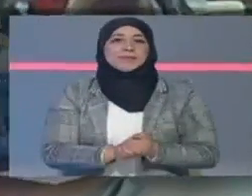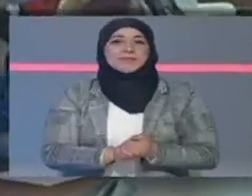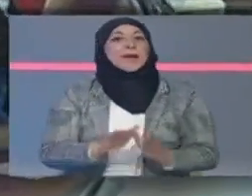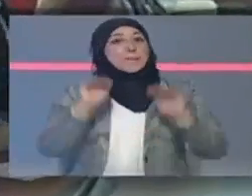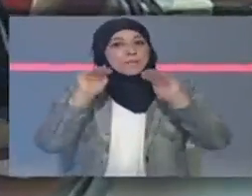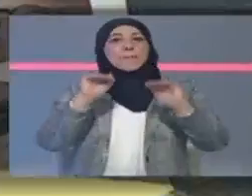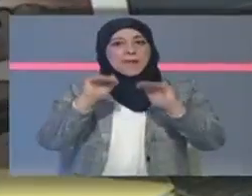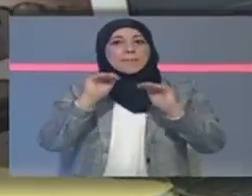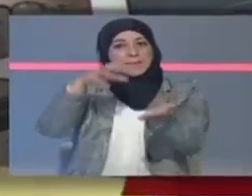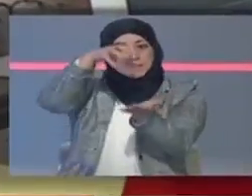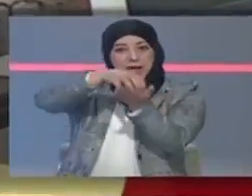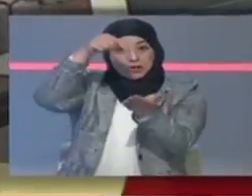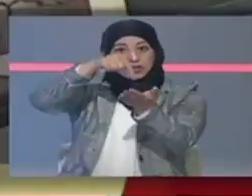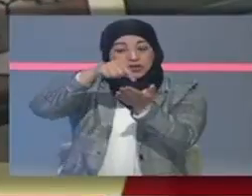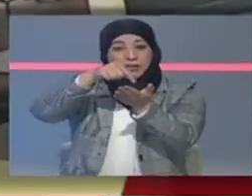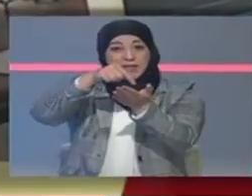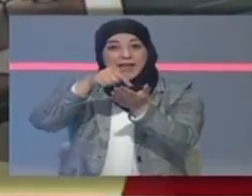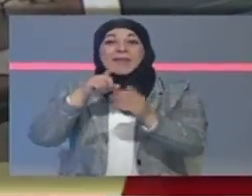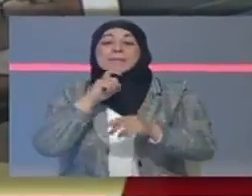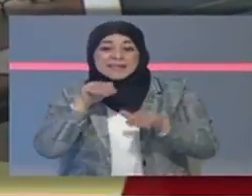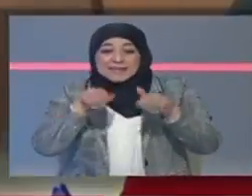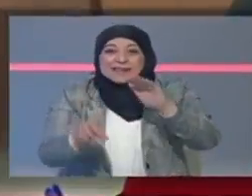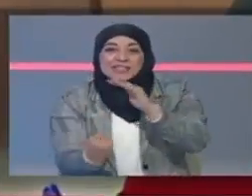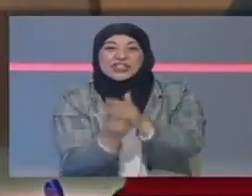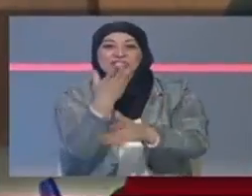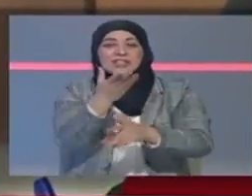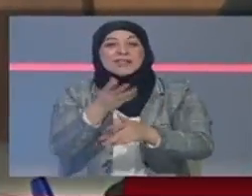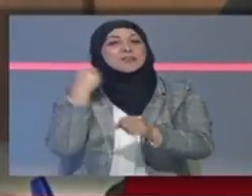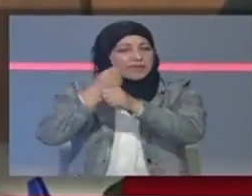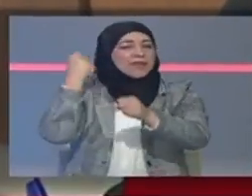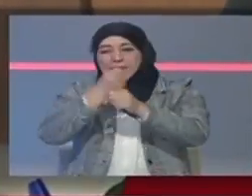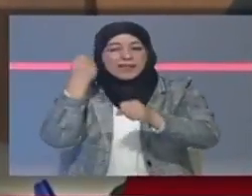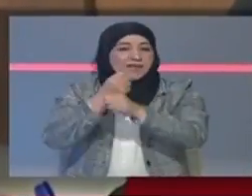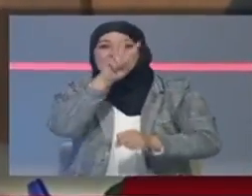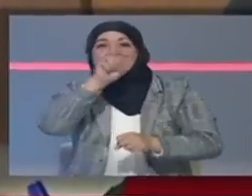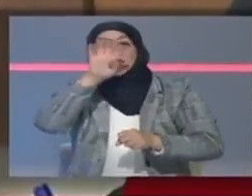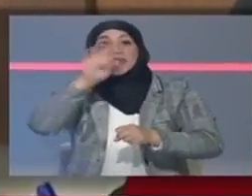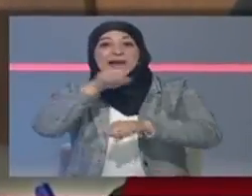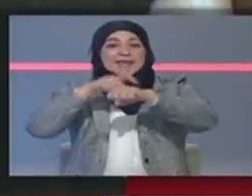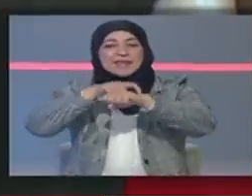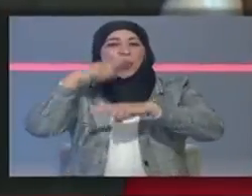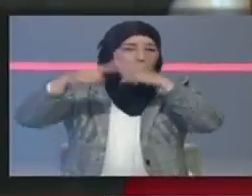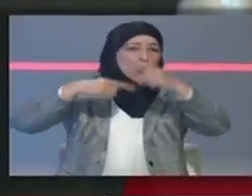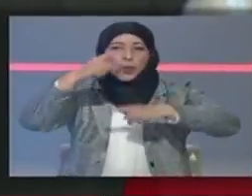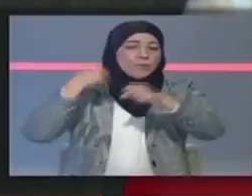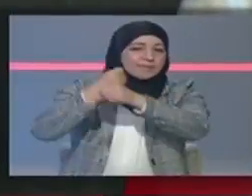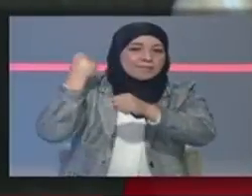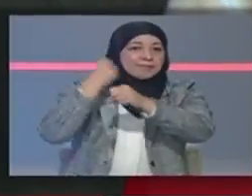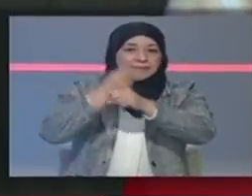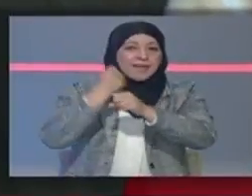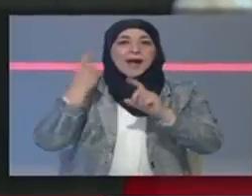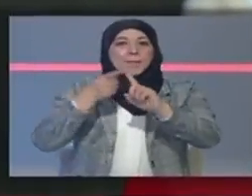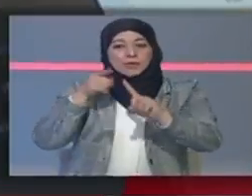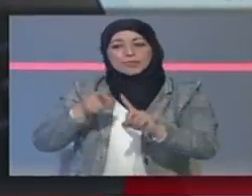رغم حداثة تركيزه فهو يشبه خلية النحل، يعمل 24 ساعة على 24 ساعة.